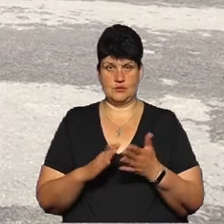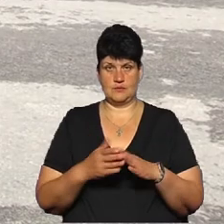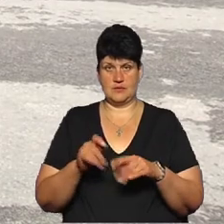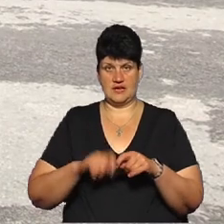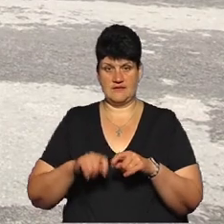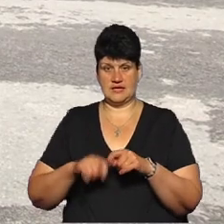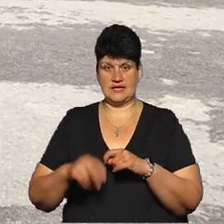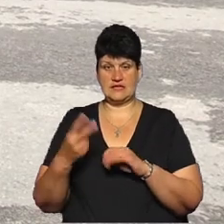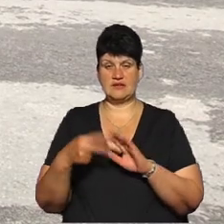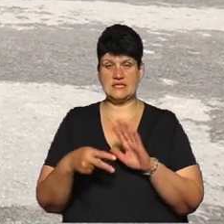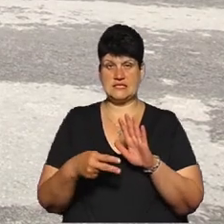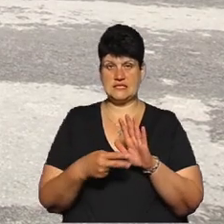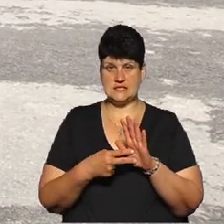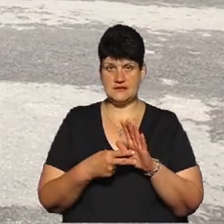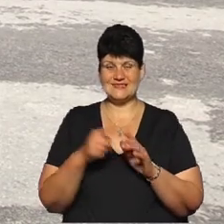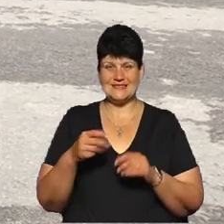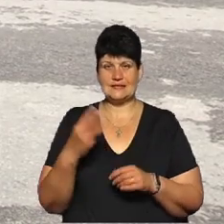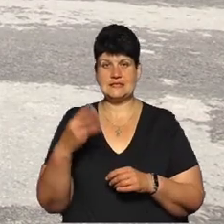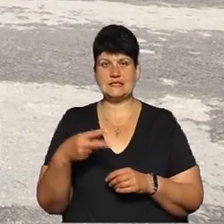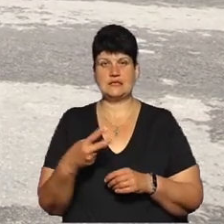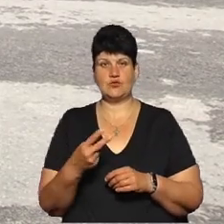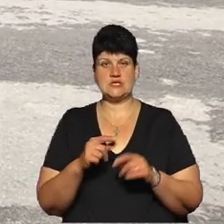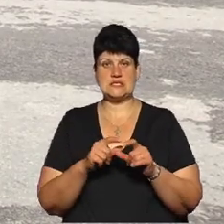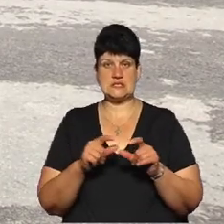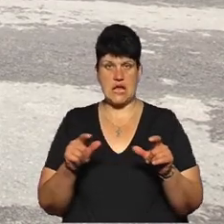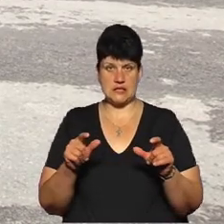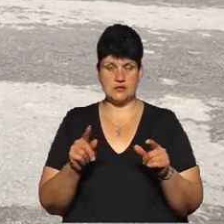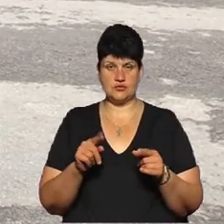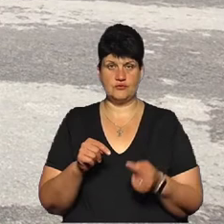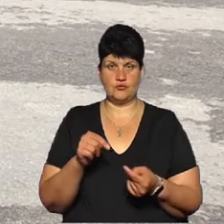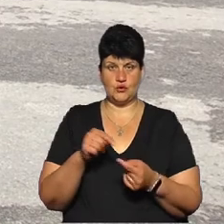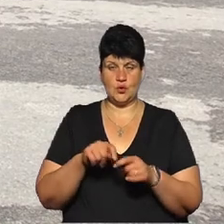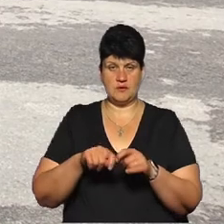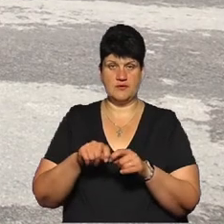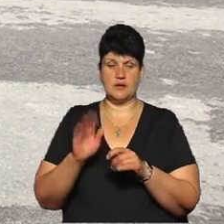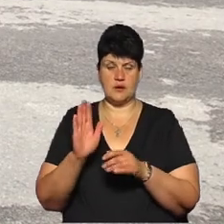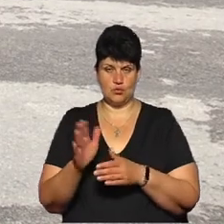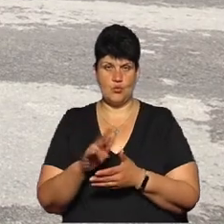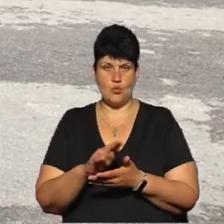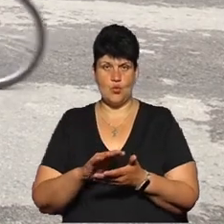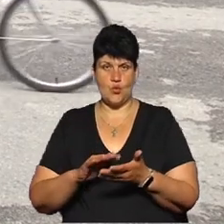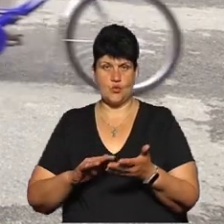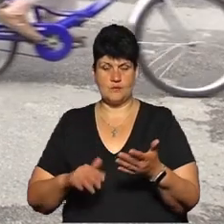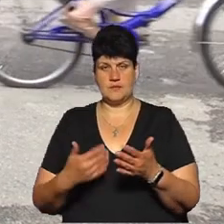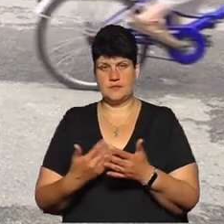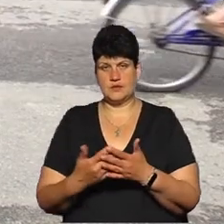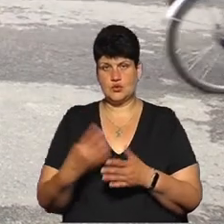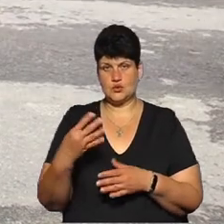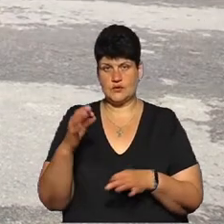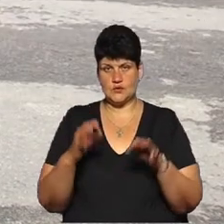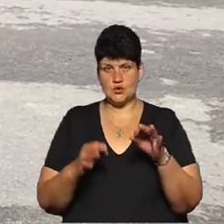27 з 32 закладів, що відповідно перевірки будуть продовжуватися. Скажімо так, близько 40%